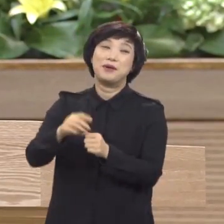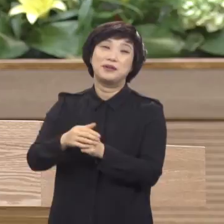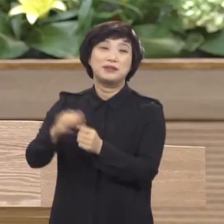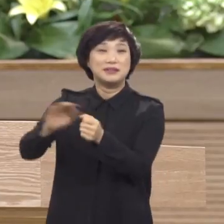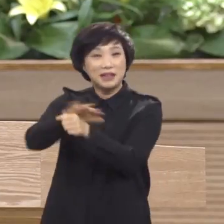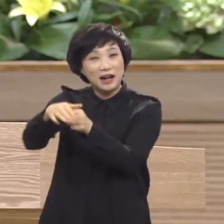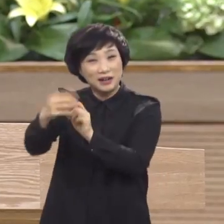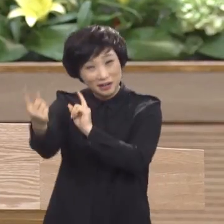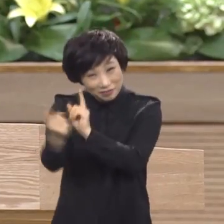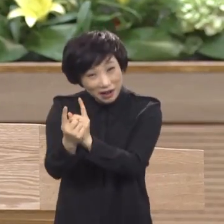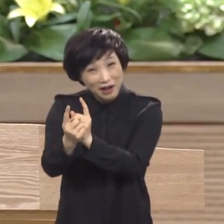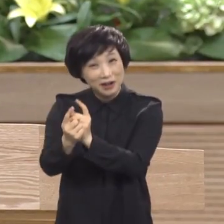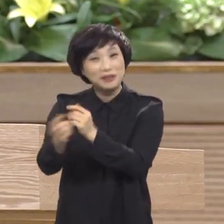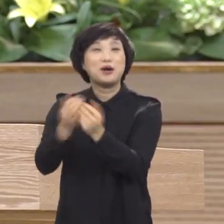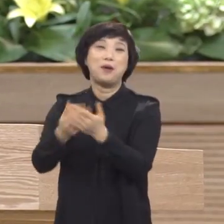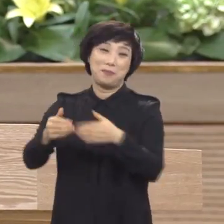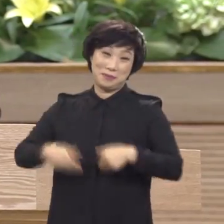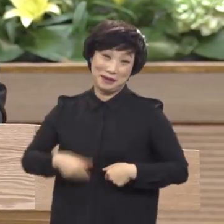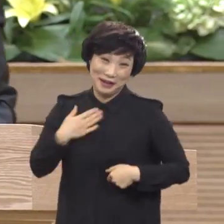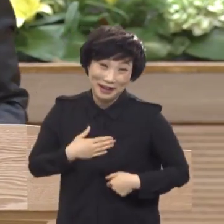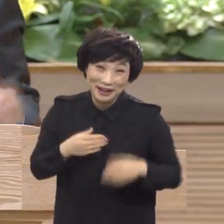됩니다. 아멘 합시다.